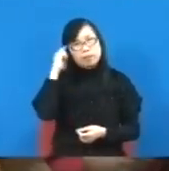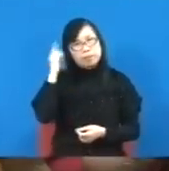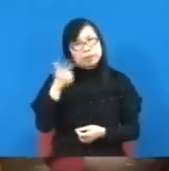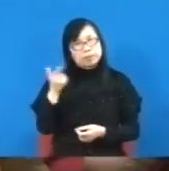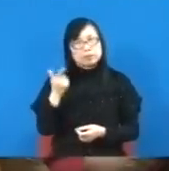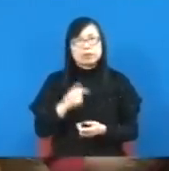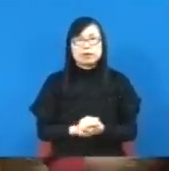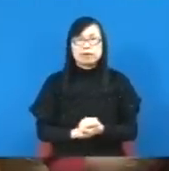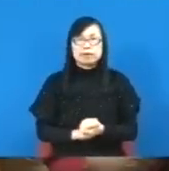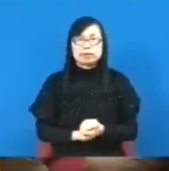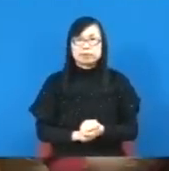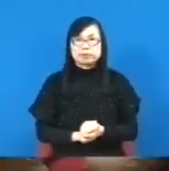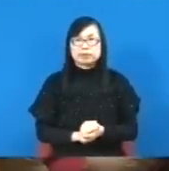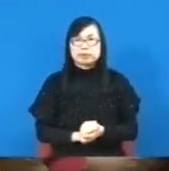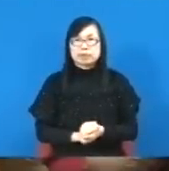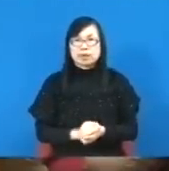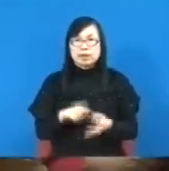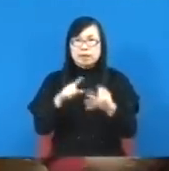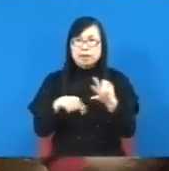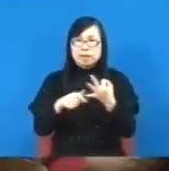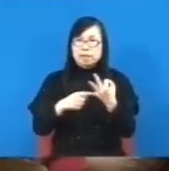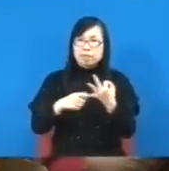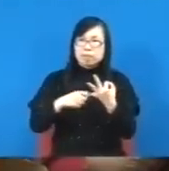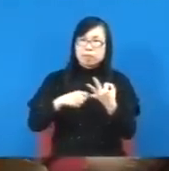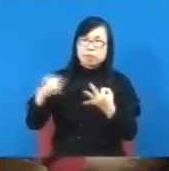諗緊，但係原來 咁啊，李克強咧就